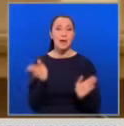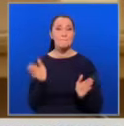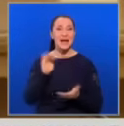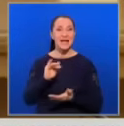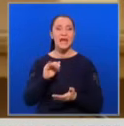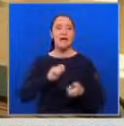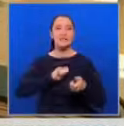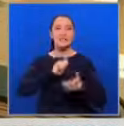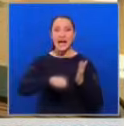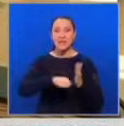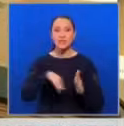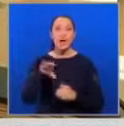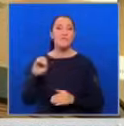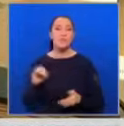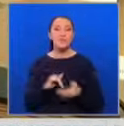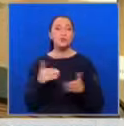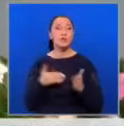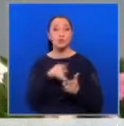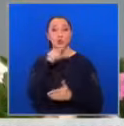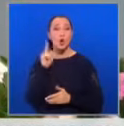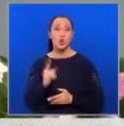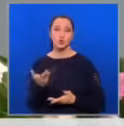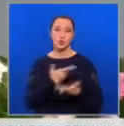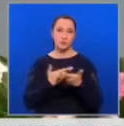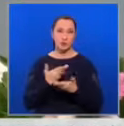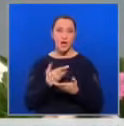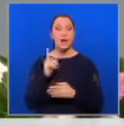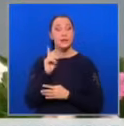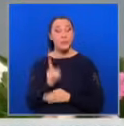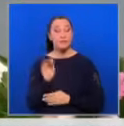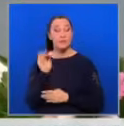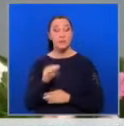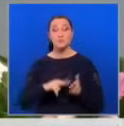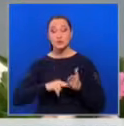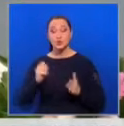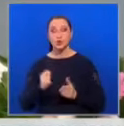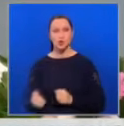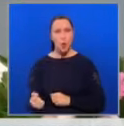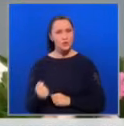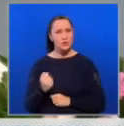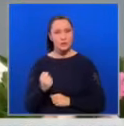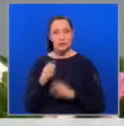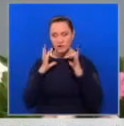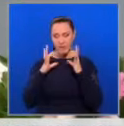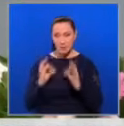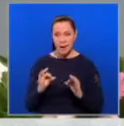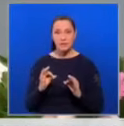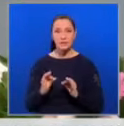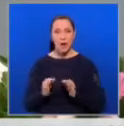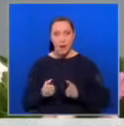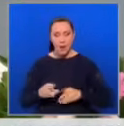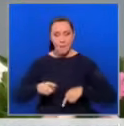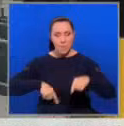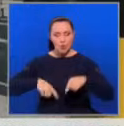санкции на европейския съюз срещу русия който се обсъжда трябва да бъдем изключително стриктни внимаваме за потоците на